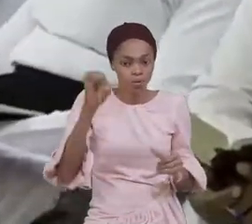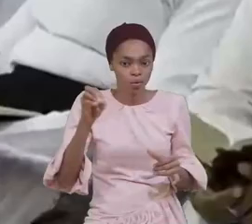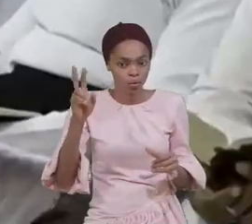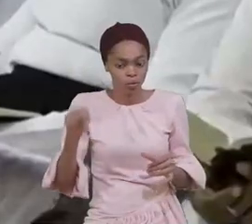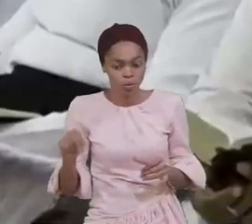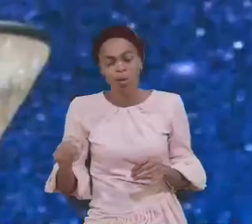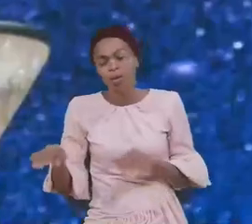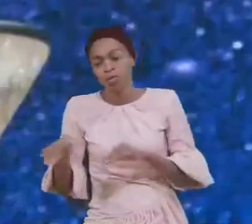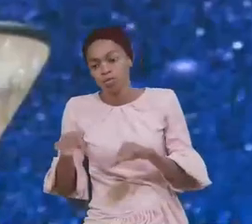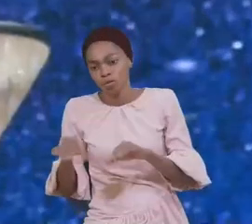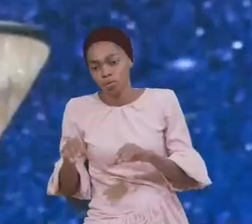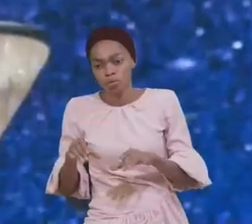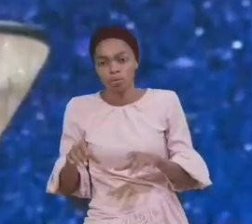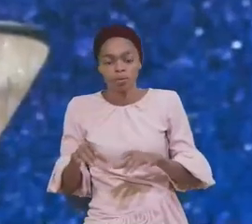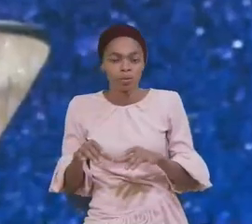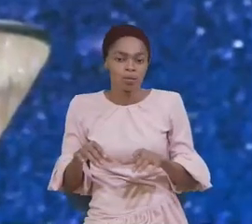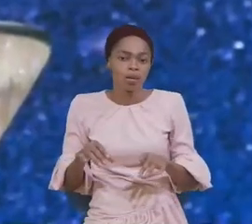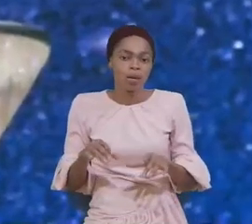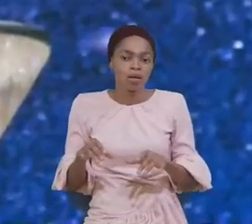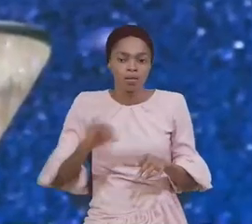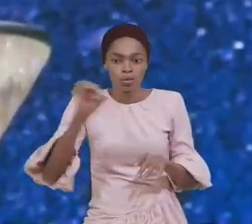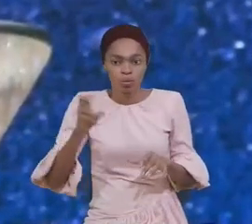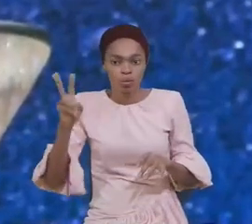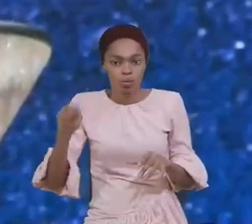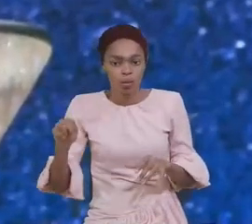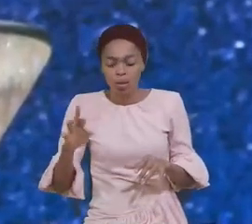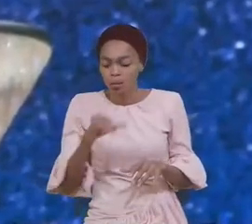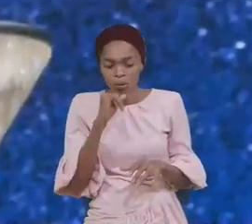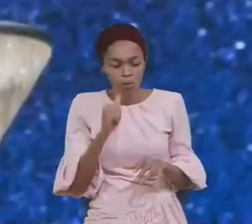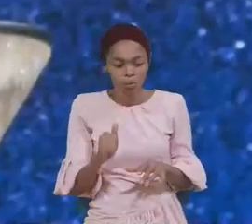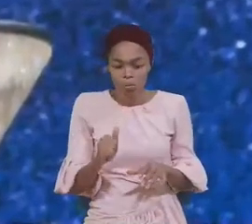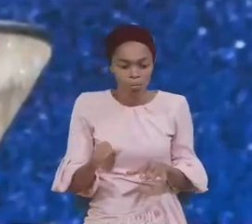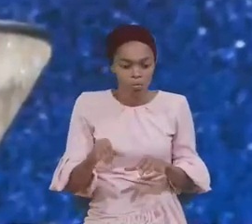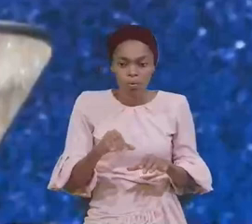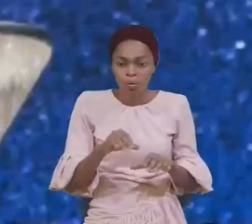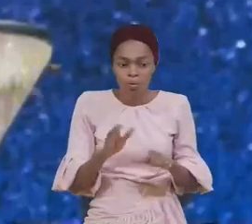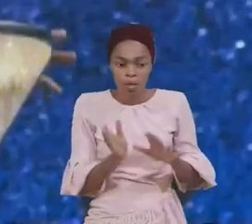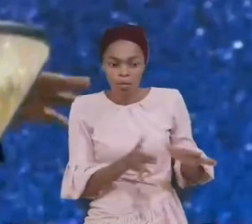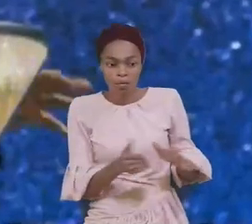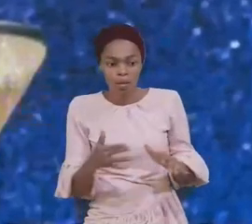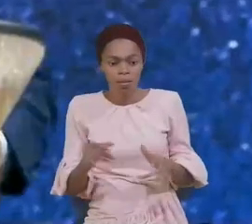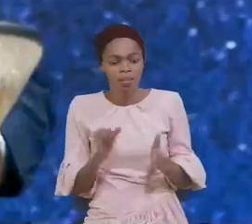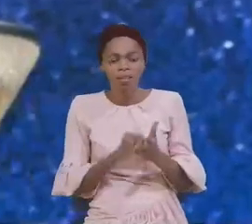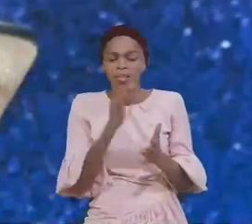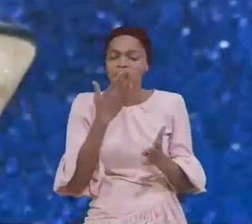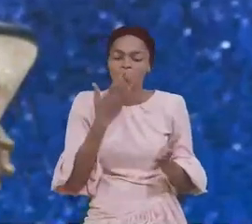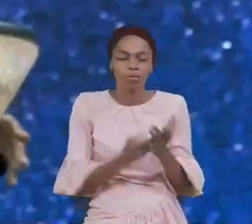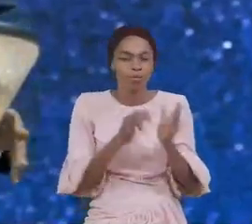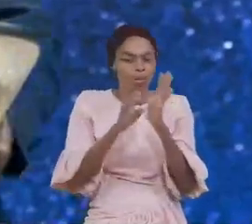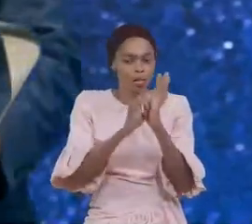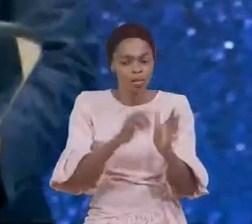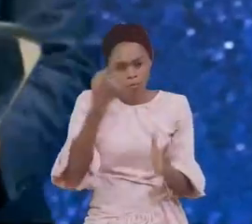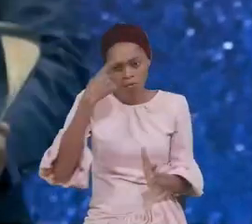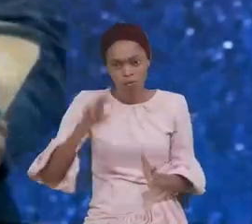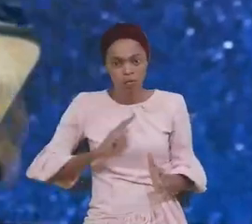Il ne négligea rien de tout, que c'est un exemple, que c'est un modèle, et que c'est un modèle pour